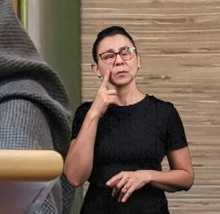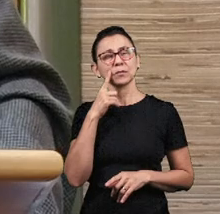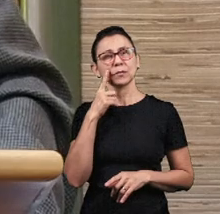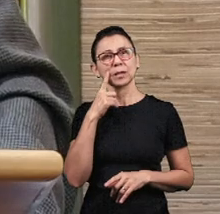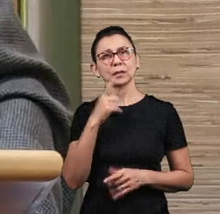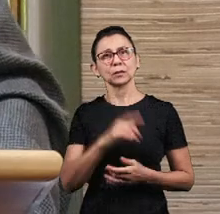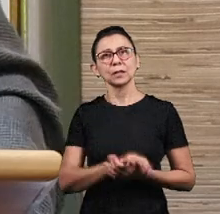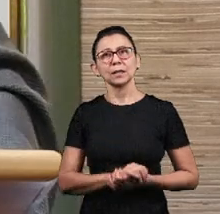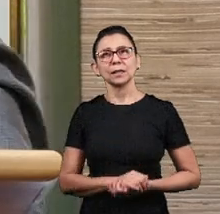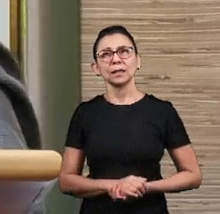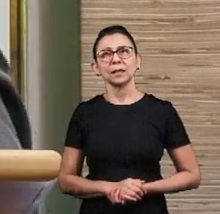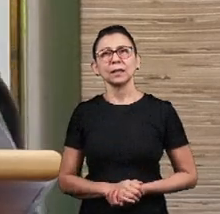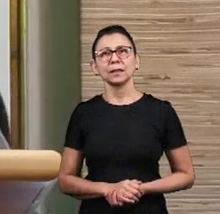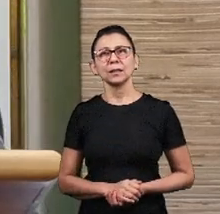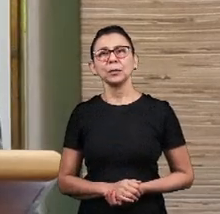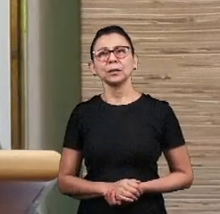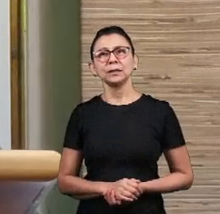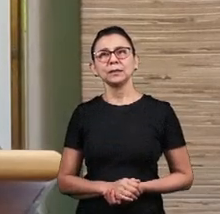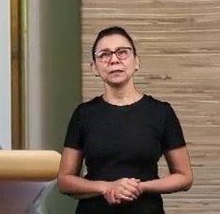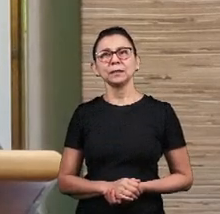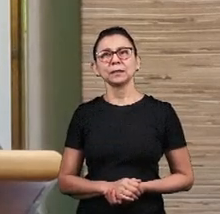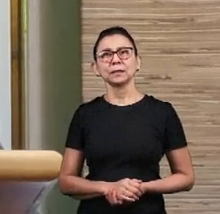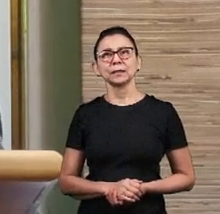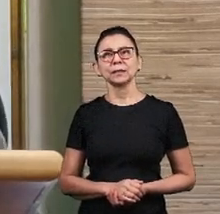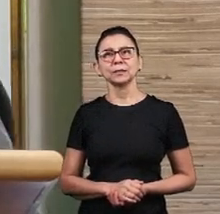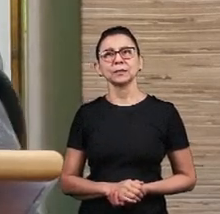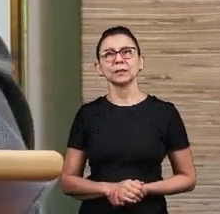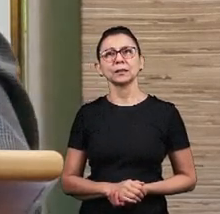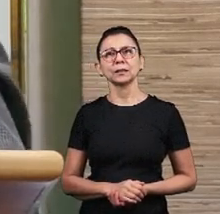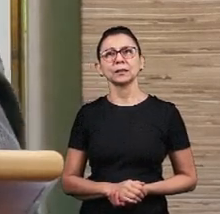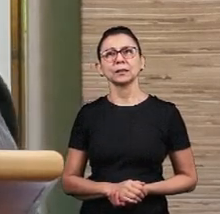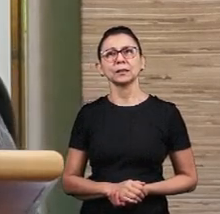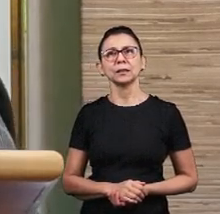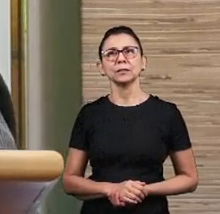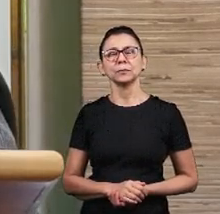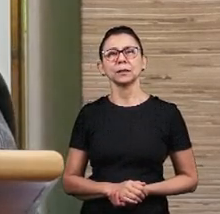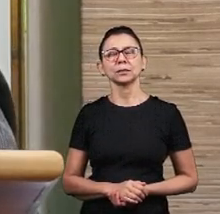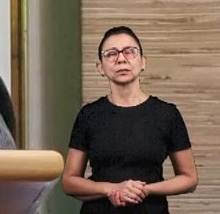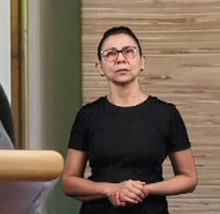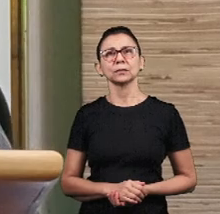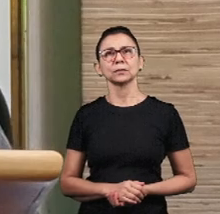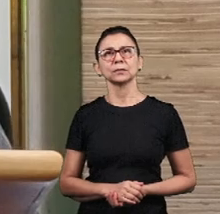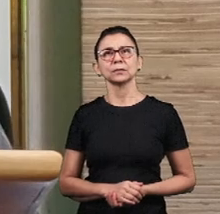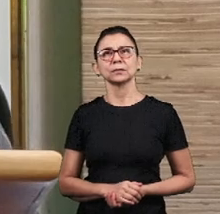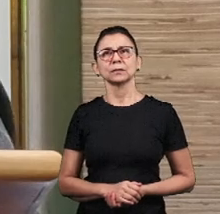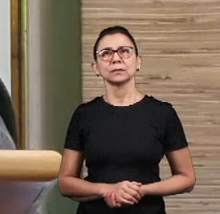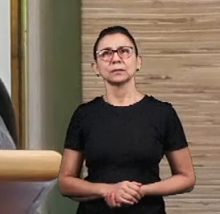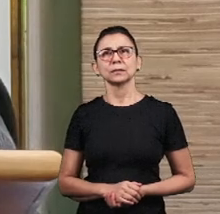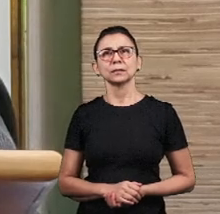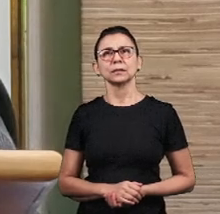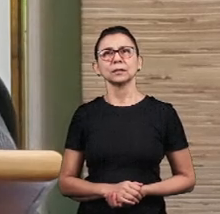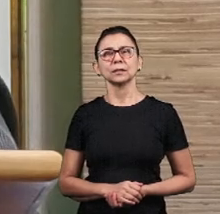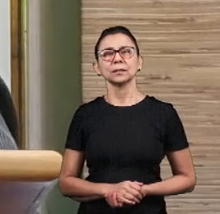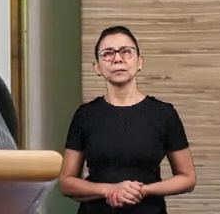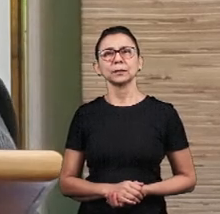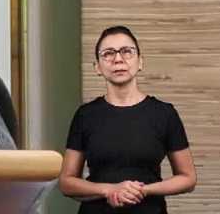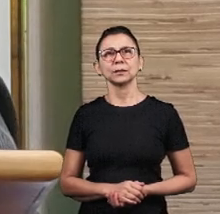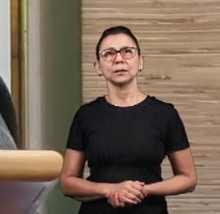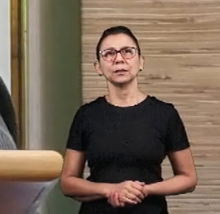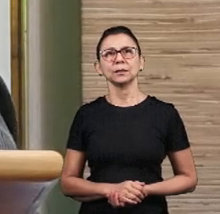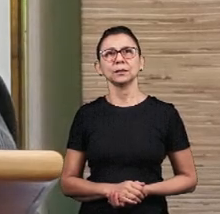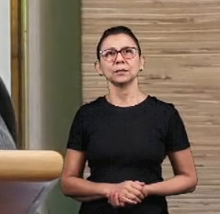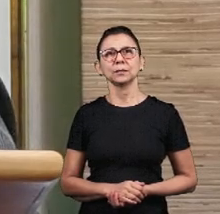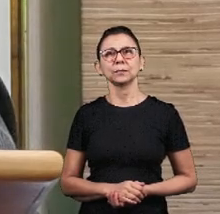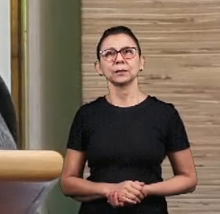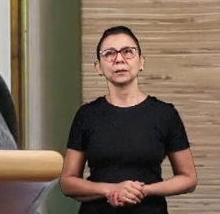qui sont partis vers le Seigneur. Quand le sujet, quand le fait se passe avec nous, avec des personnes plus proches